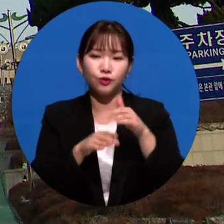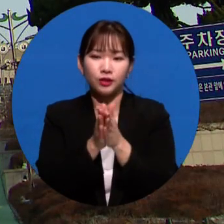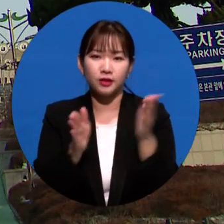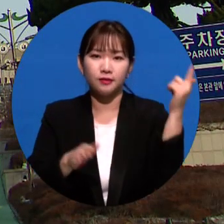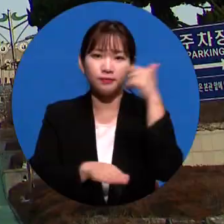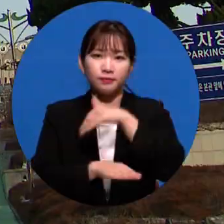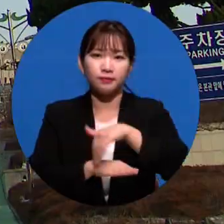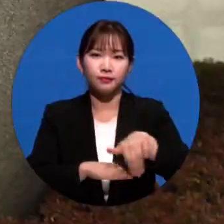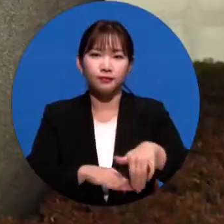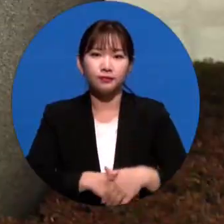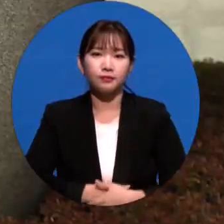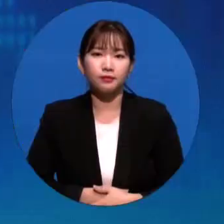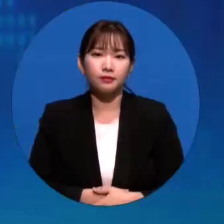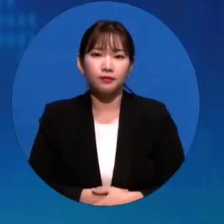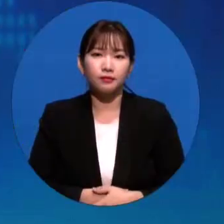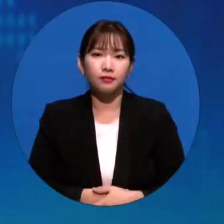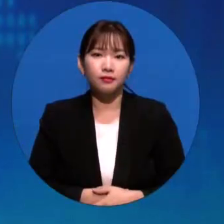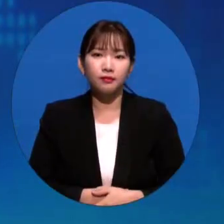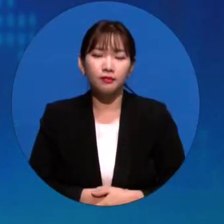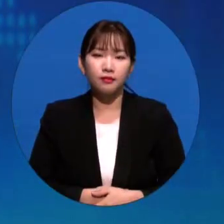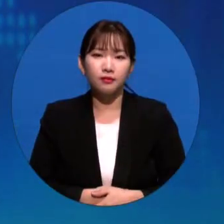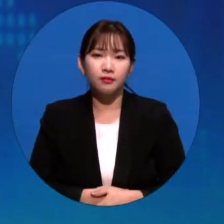진행할 예정입니다.